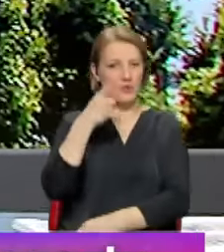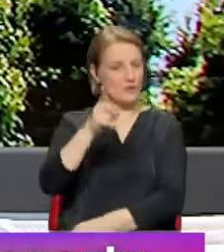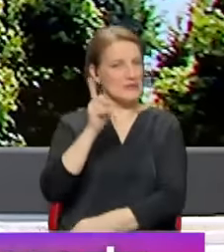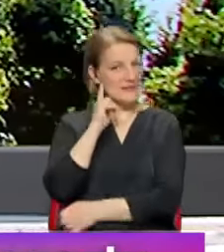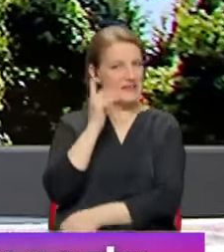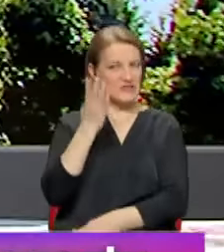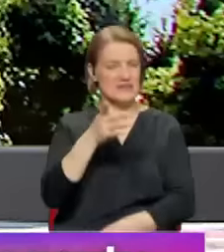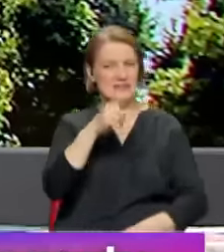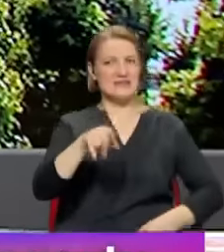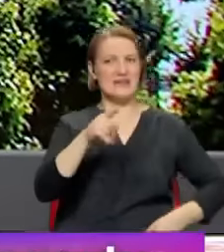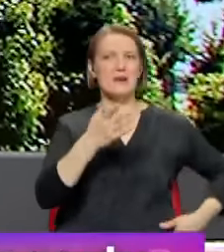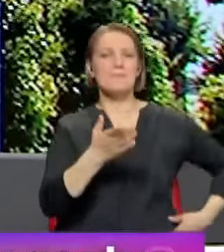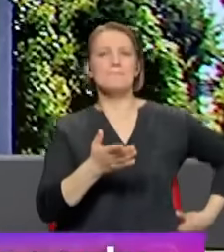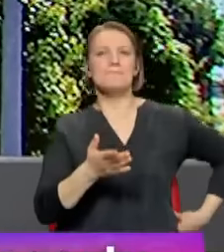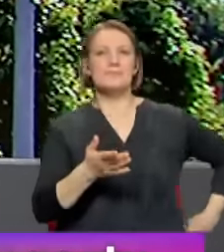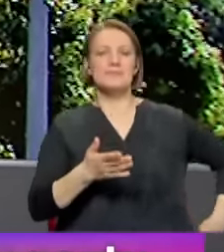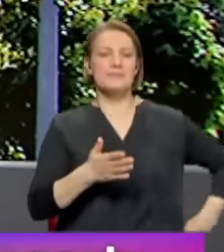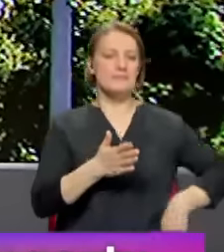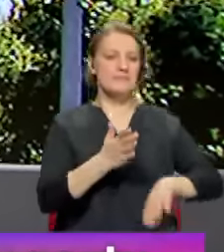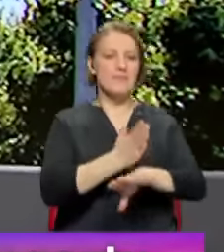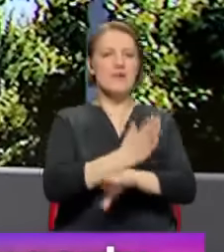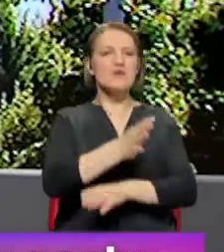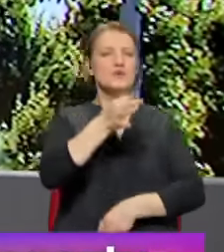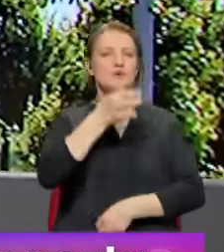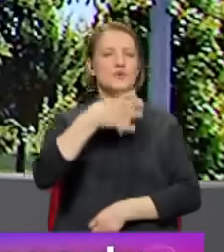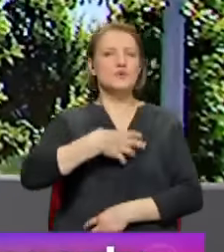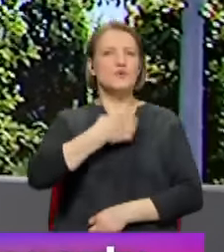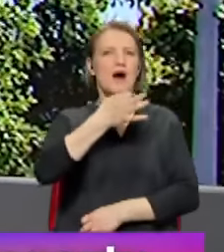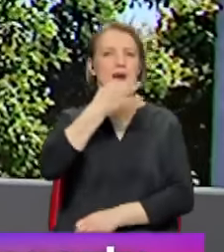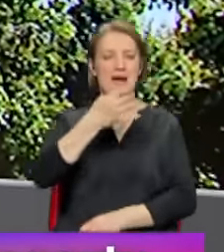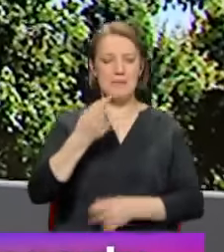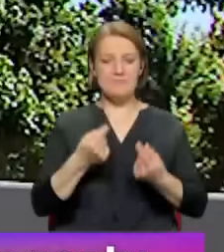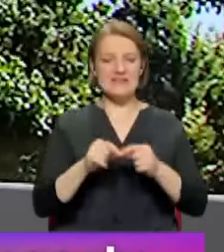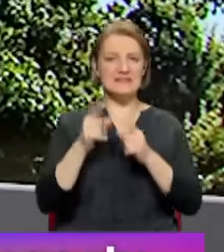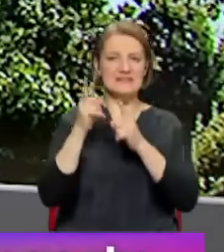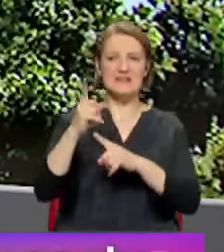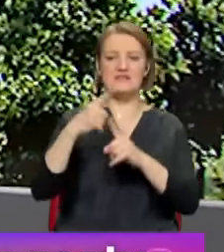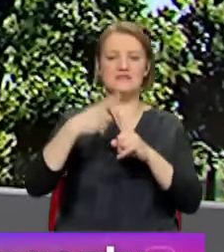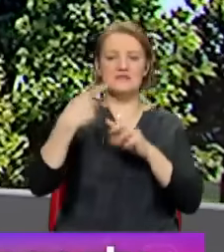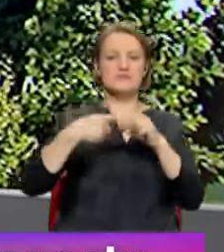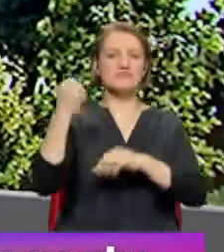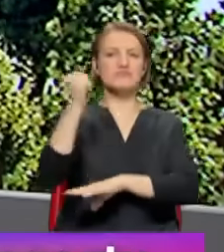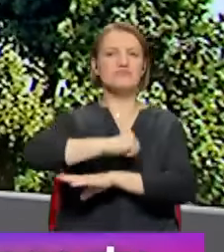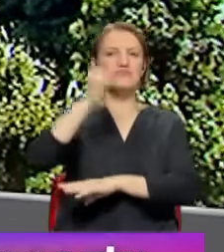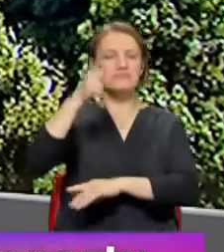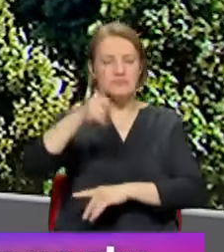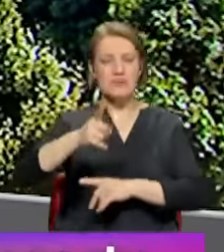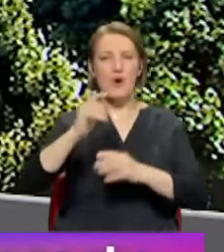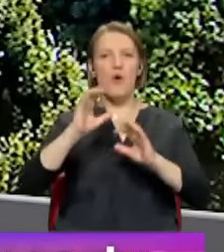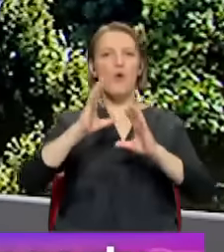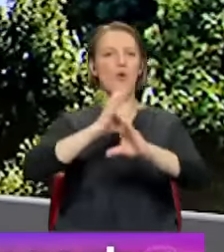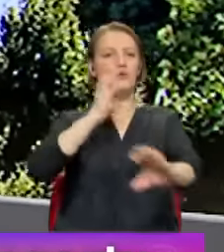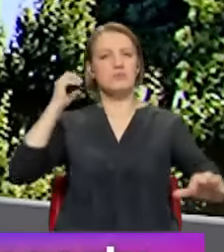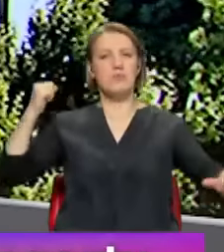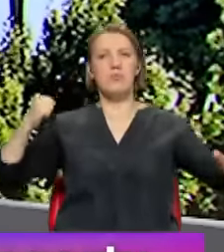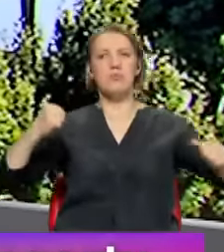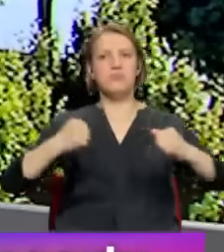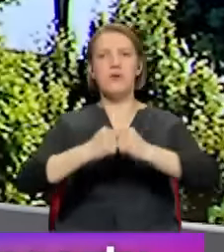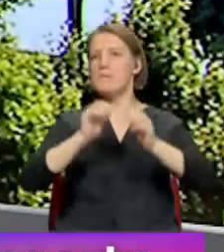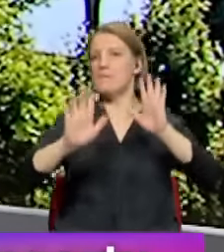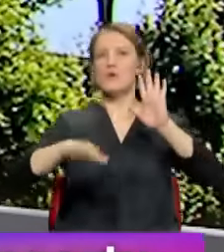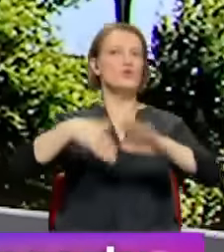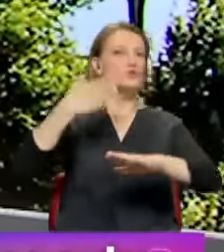da dinleteceğiz sizlere. Memleketten acı haberler de geldi. Maalesef sizleri Bitlis'e götüreceğiz. Tır ile otobüs kafa kafaya çarpıştı.